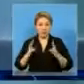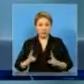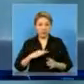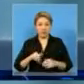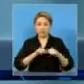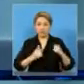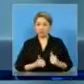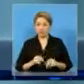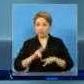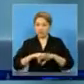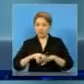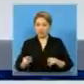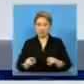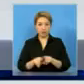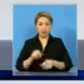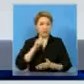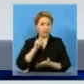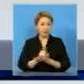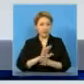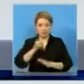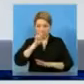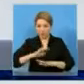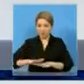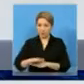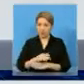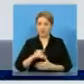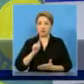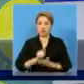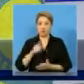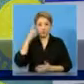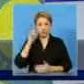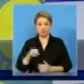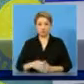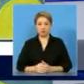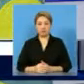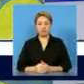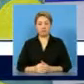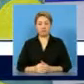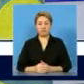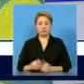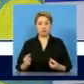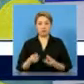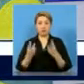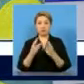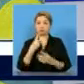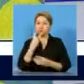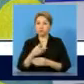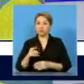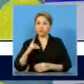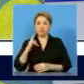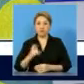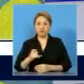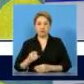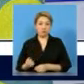ержүрек полицейлер бұл ісін міндет емес, ел алдындағы борышы деп біледі. Тілсіз жау өрттің шыққанын көріп, байқап, таксиді тоқтатып,